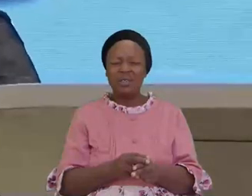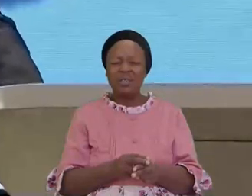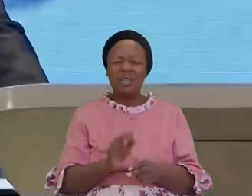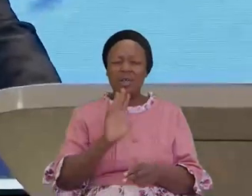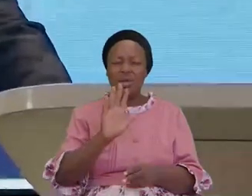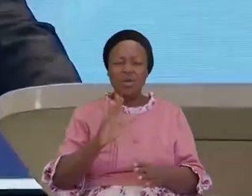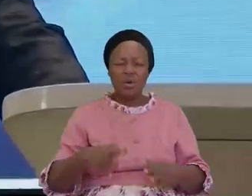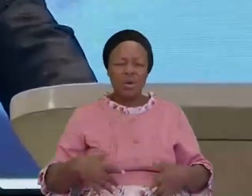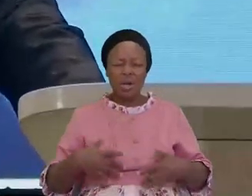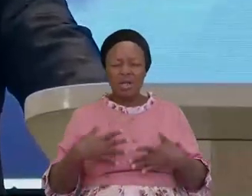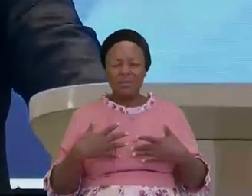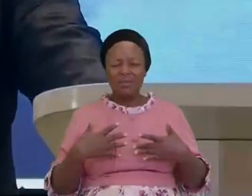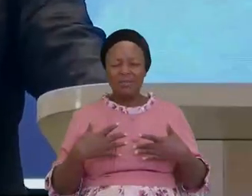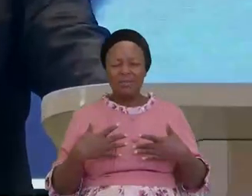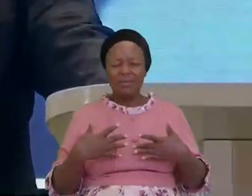Ta vie,